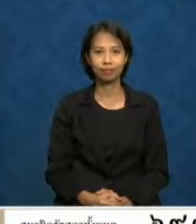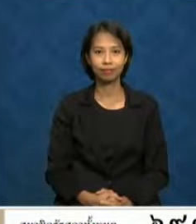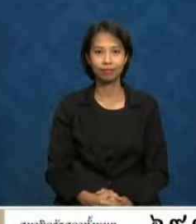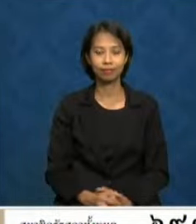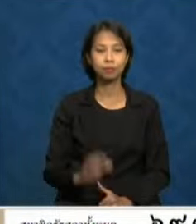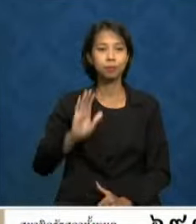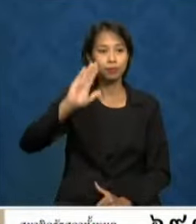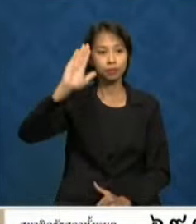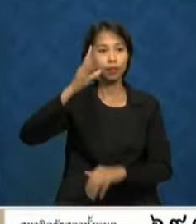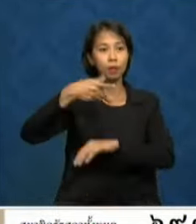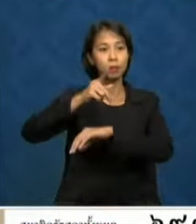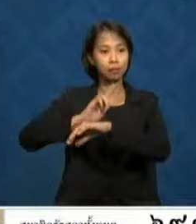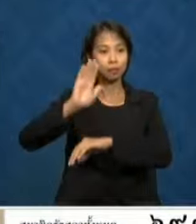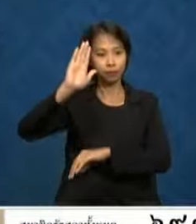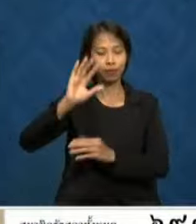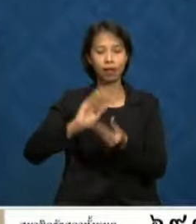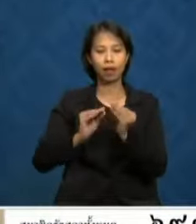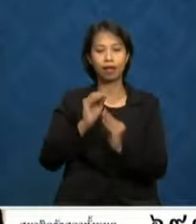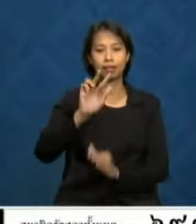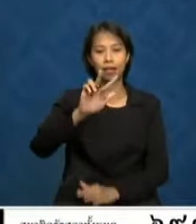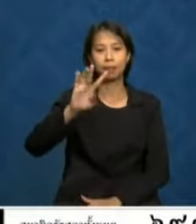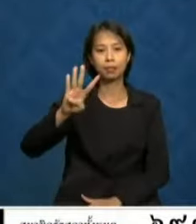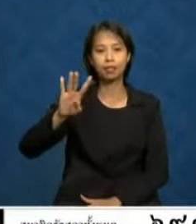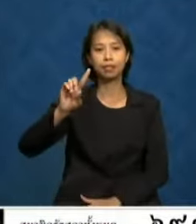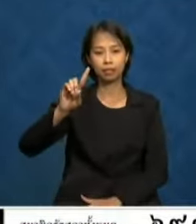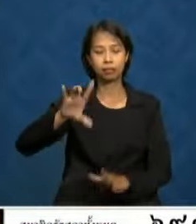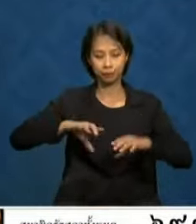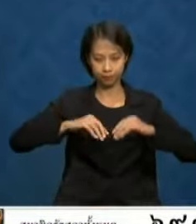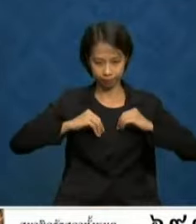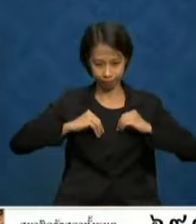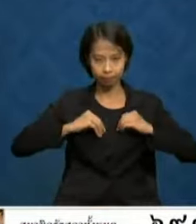ท่านประธานครับ341เห็นด้วยครับ